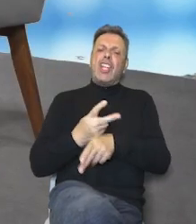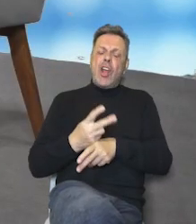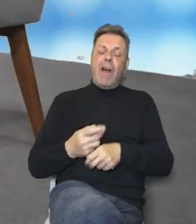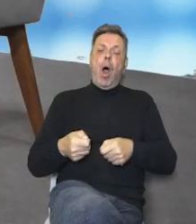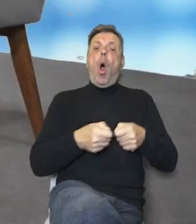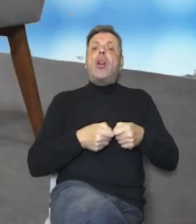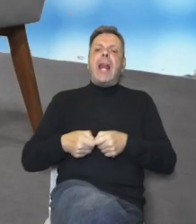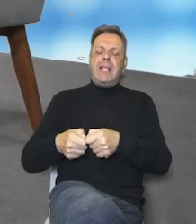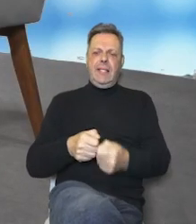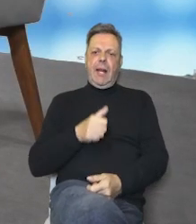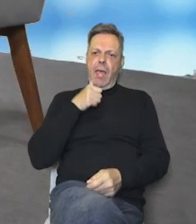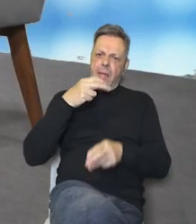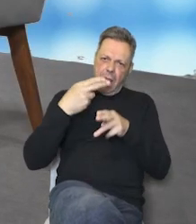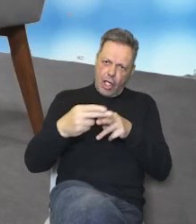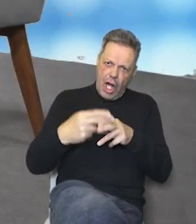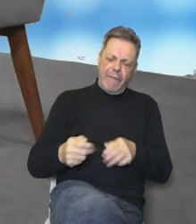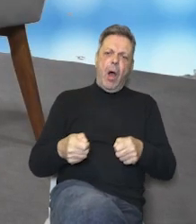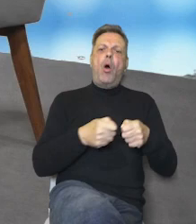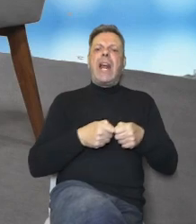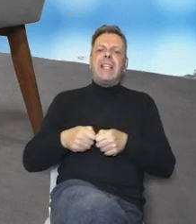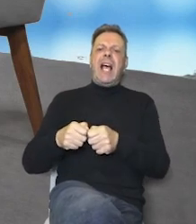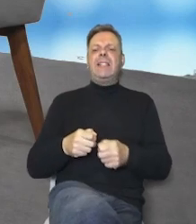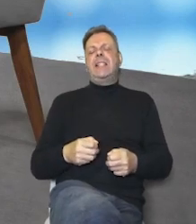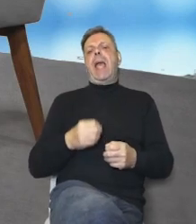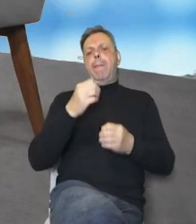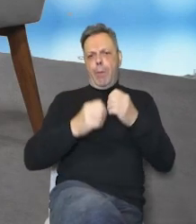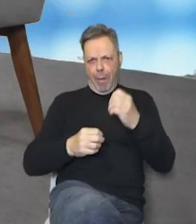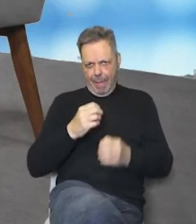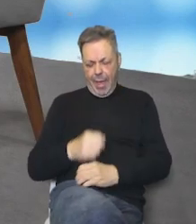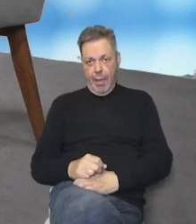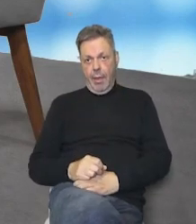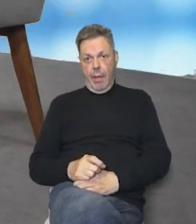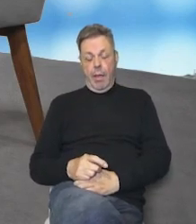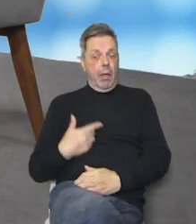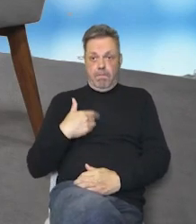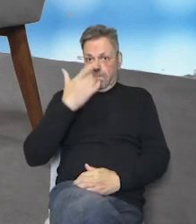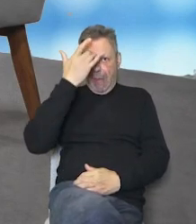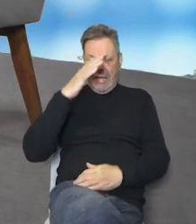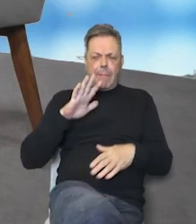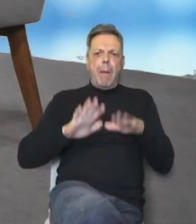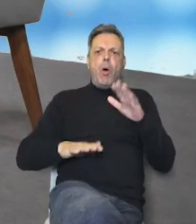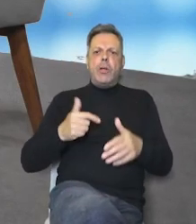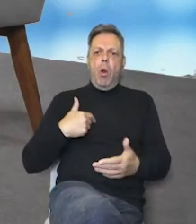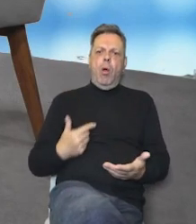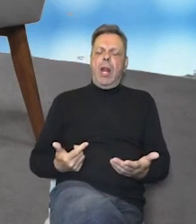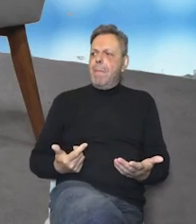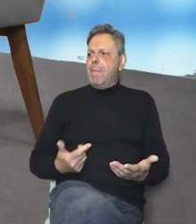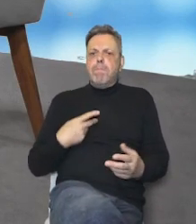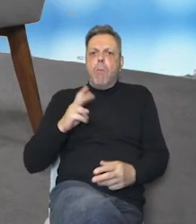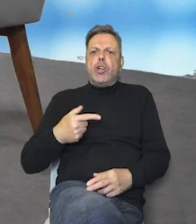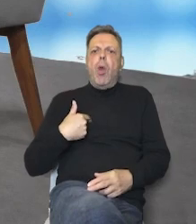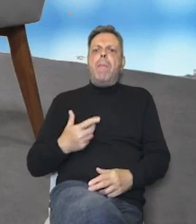organizira i rješava organizacijske i kadrovske probleme. Ne znam možemo li ikome u